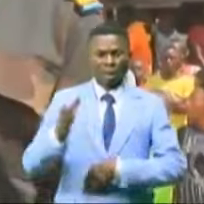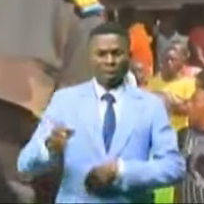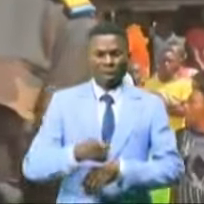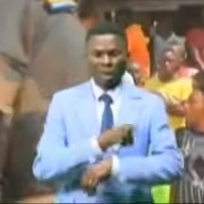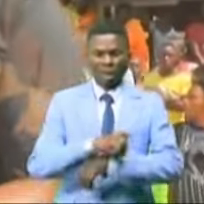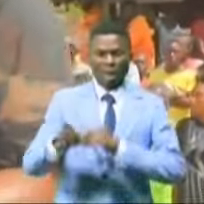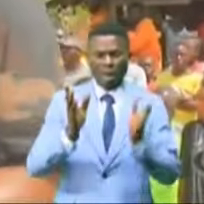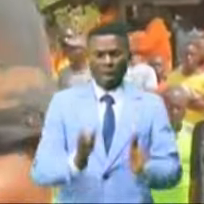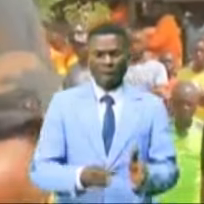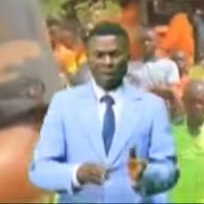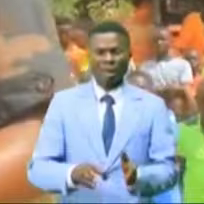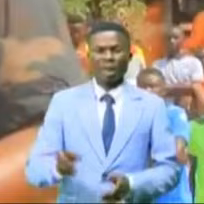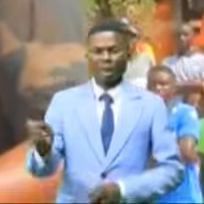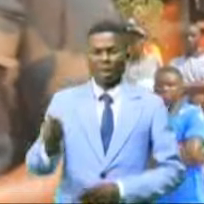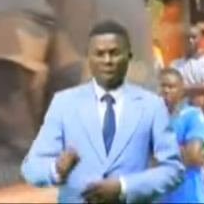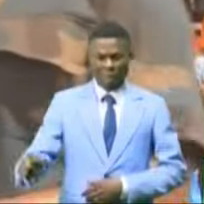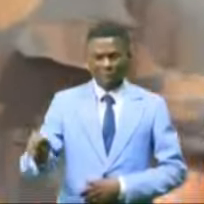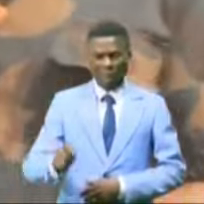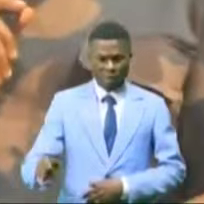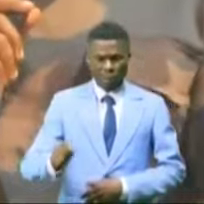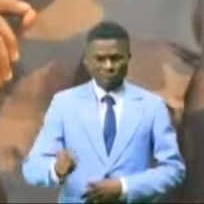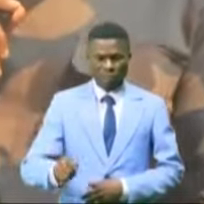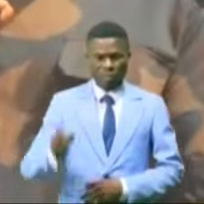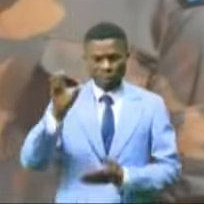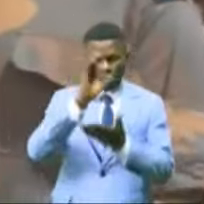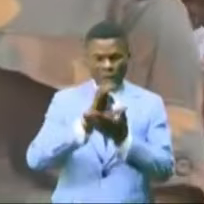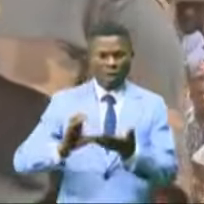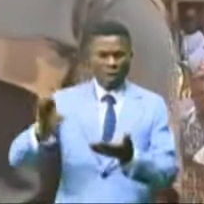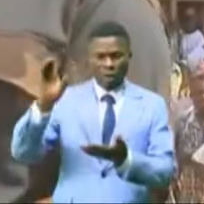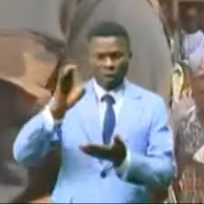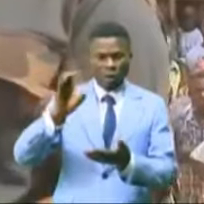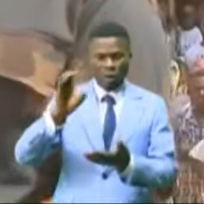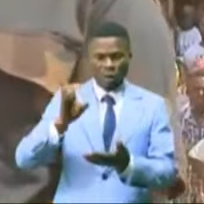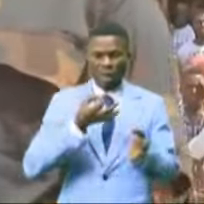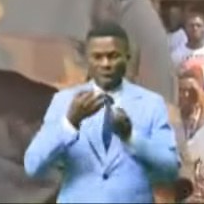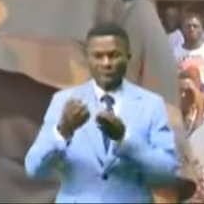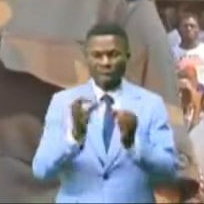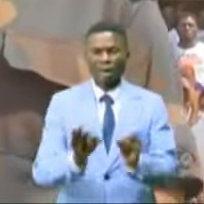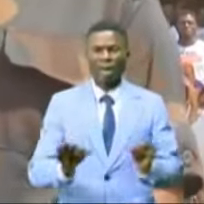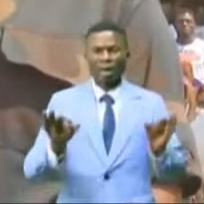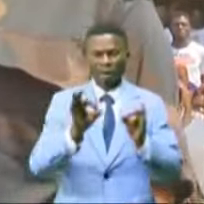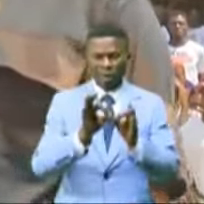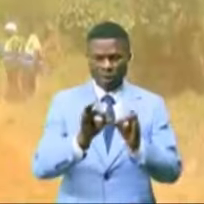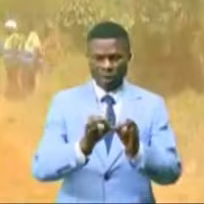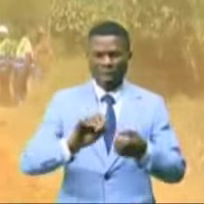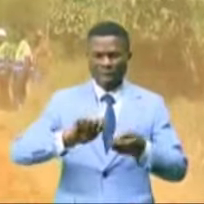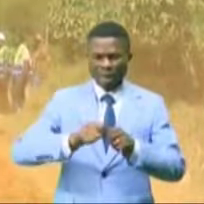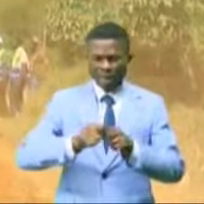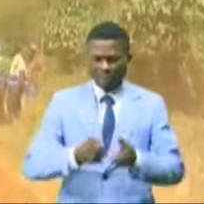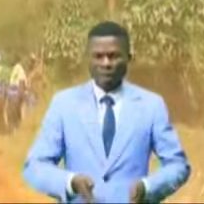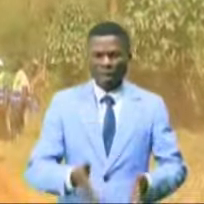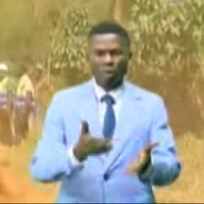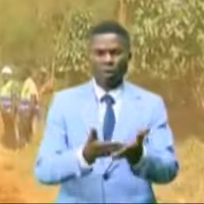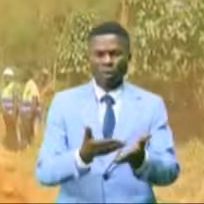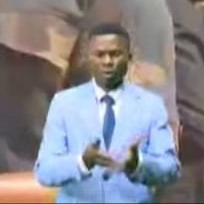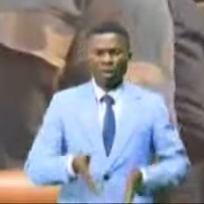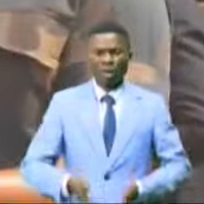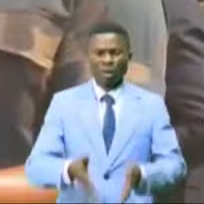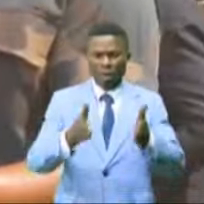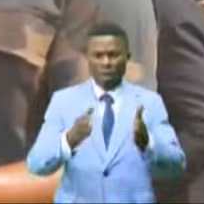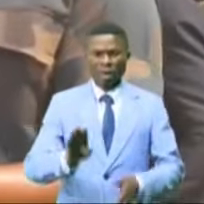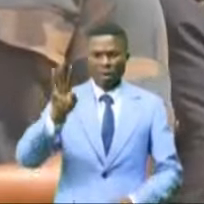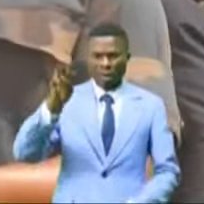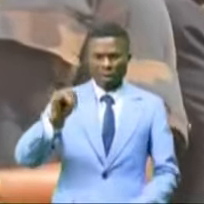l'administrateur du territoire du Béni, le colonel Eouta Omeonga Charles, revient sur l'importance de l'entretien de cette route. La route